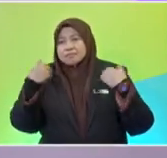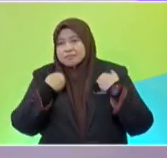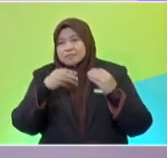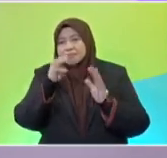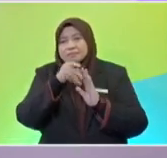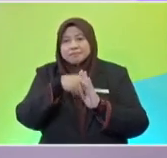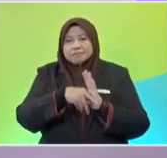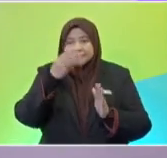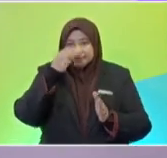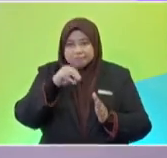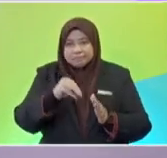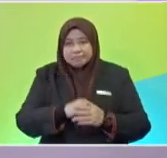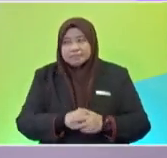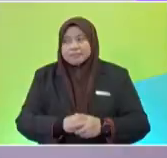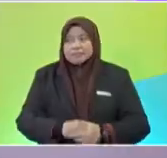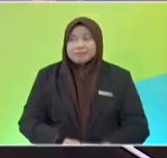mata uang